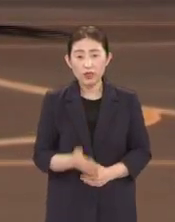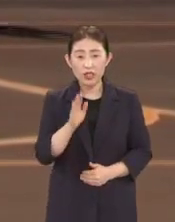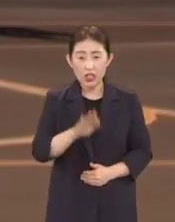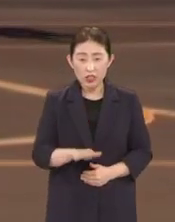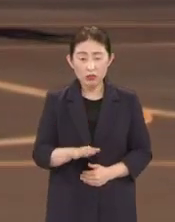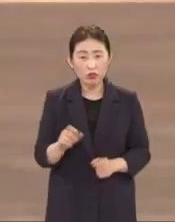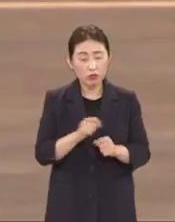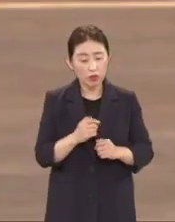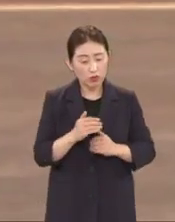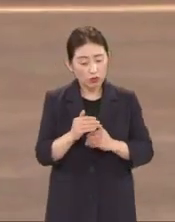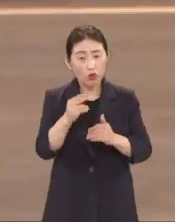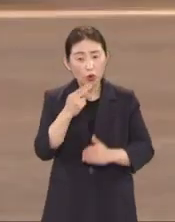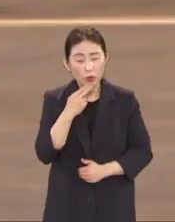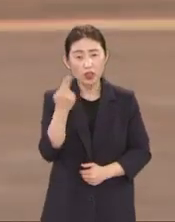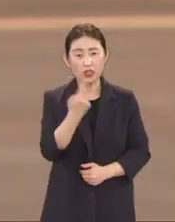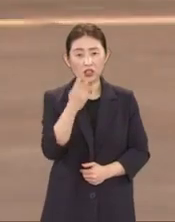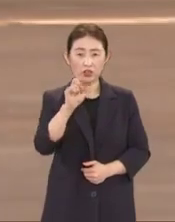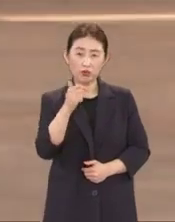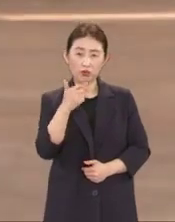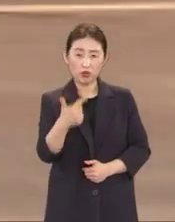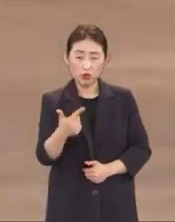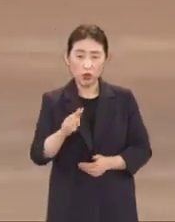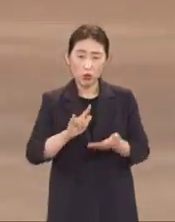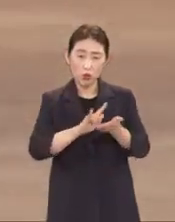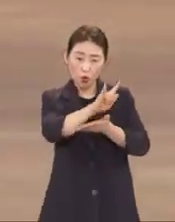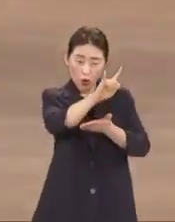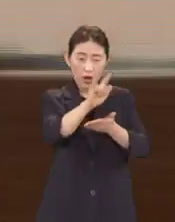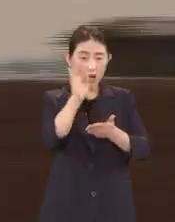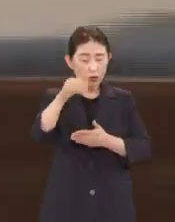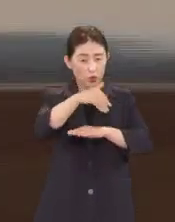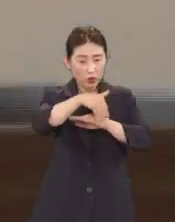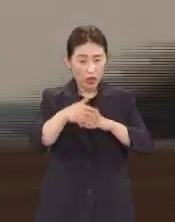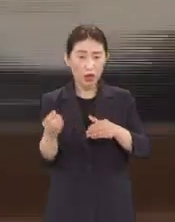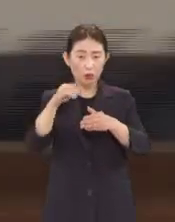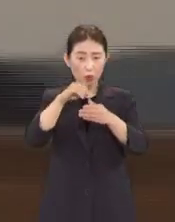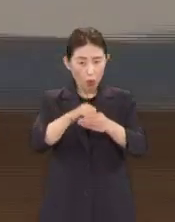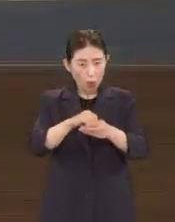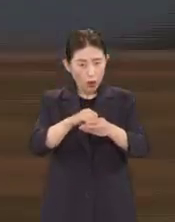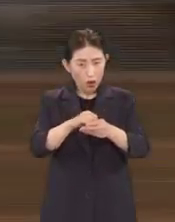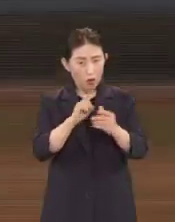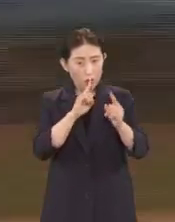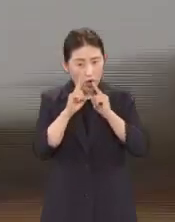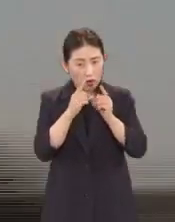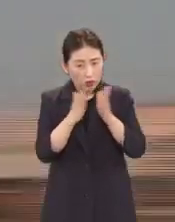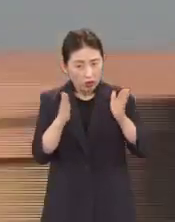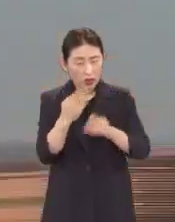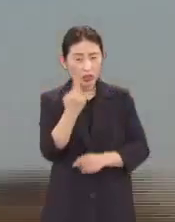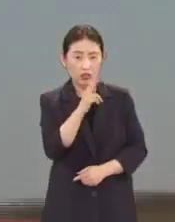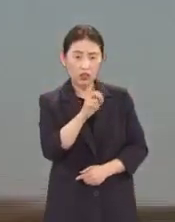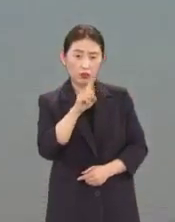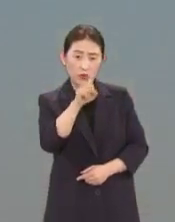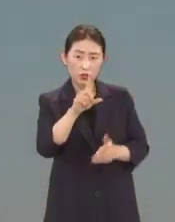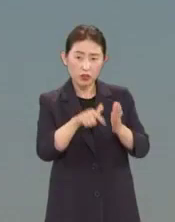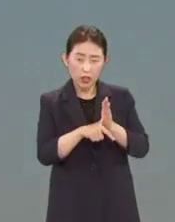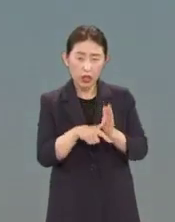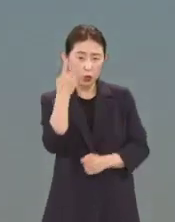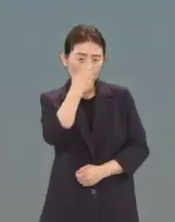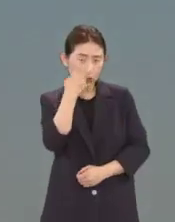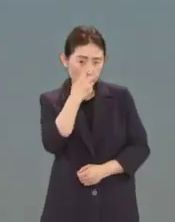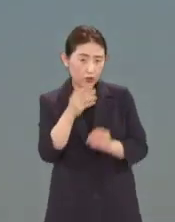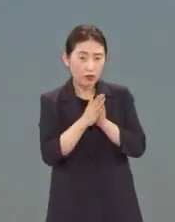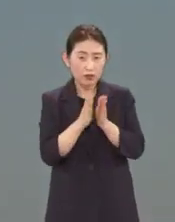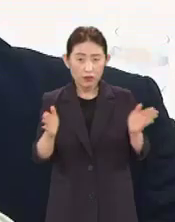이후 별 진전이 없다 2016년 공항개발 중장기기에게 포함된 수면 위로 올랐고 2021년 예비